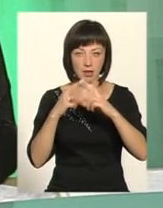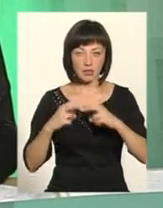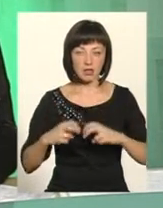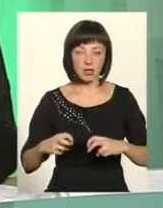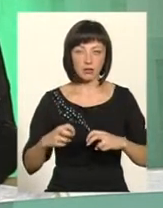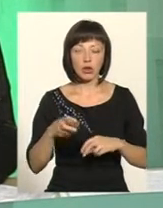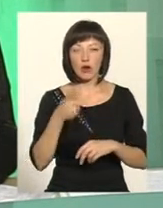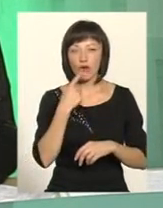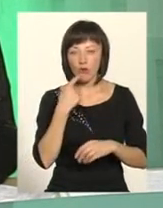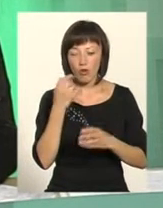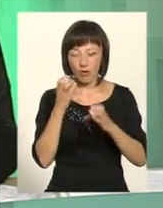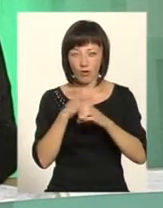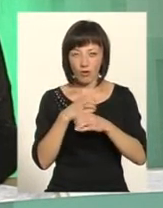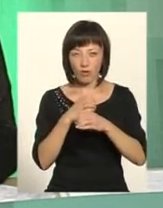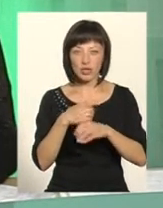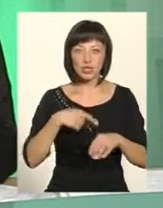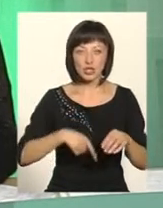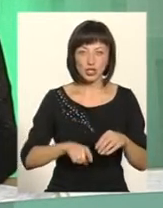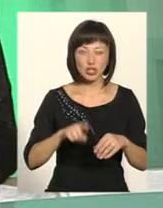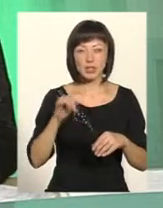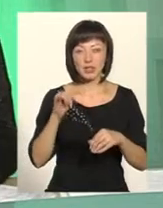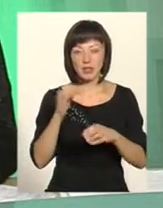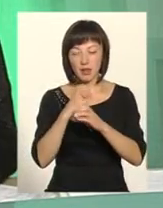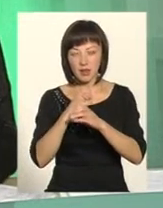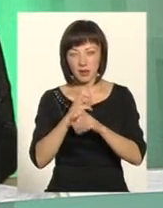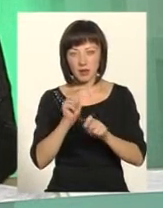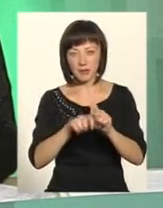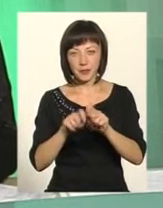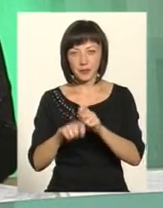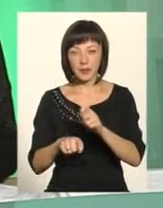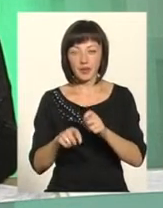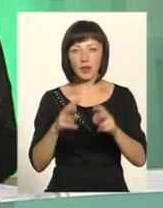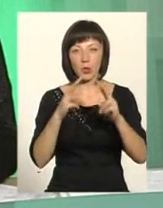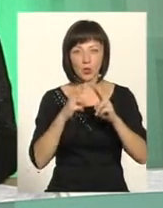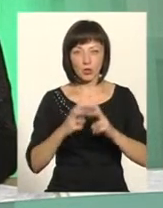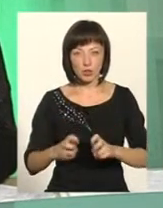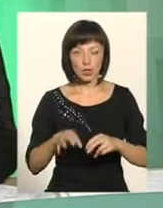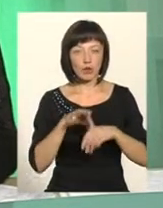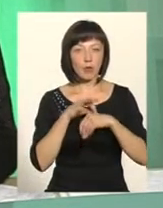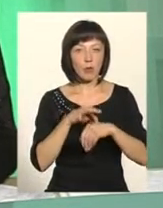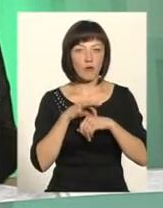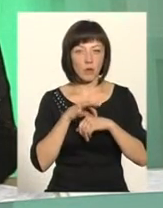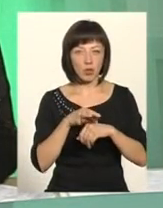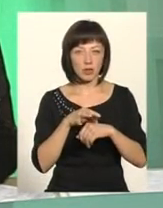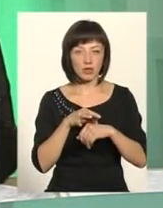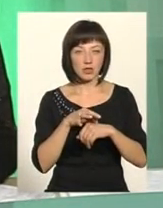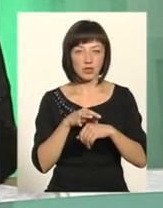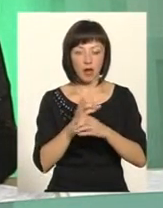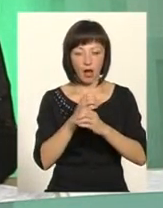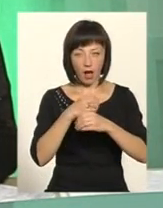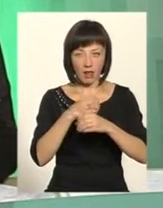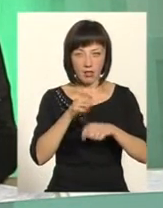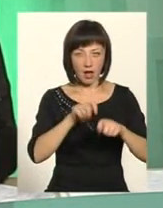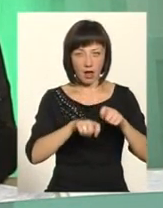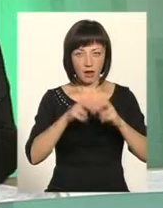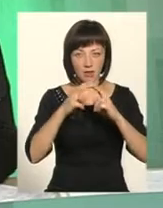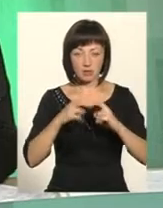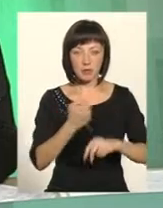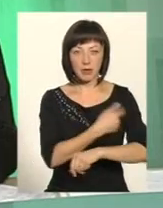крові, аналізатори біохімії, аналізатори сечі. Тобто аналізатори, які дослідження, так, проводити аналізи.